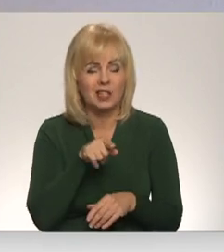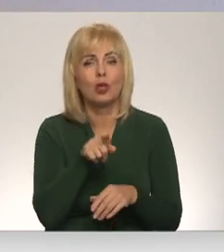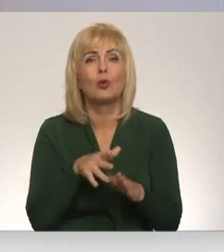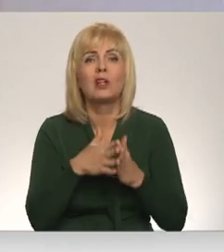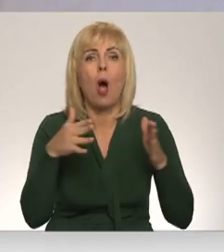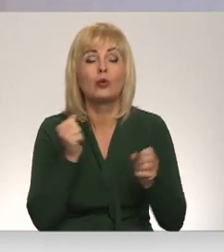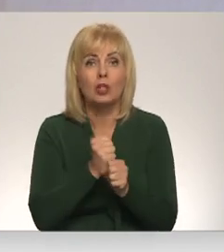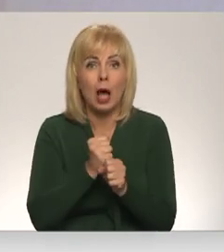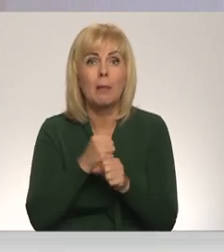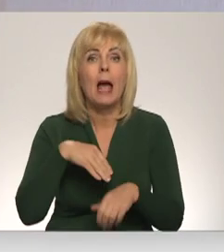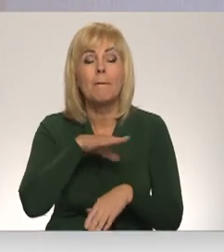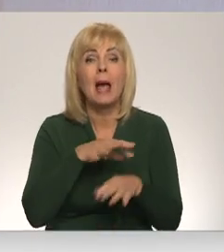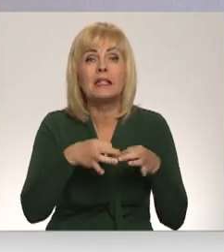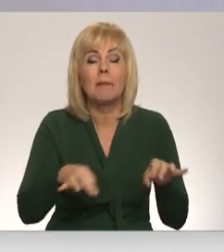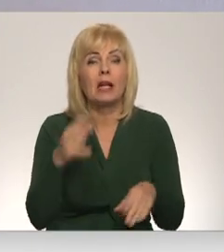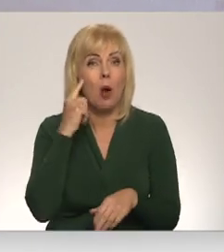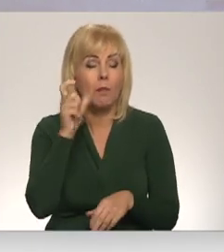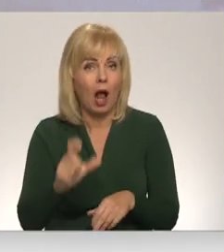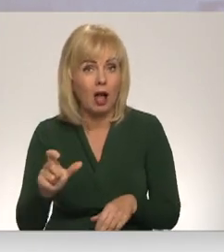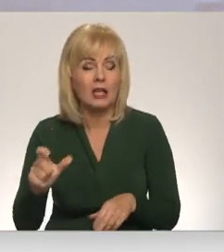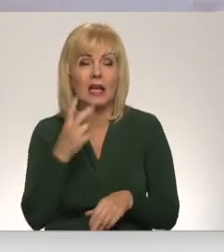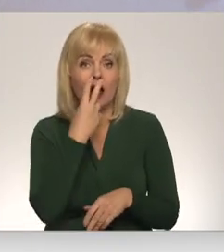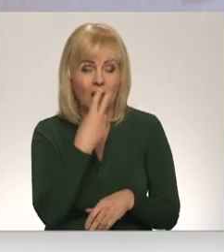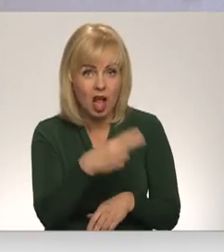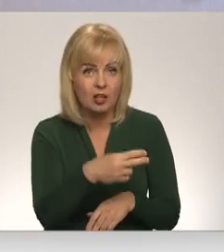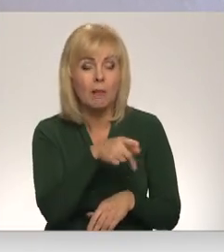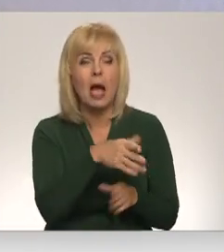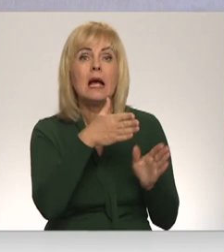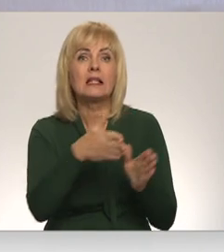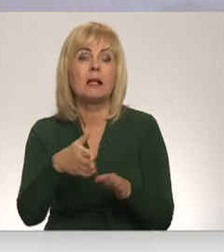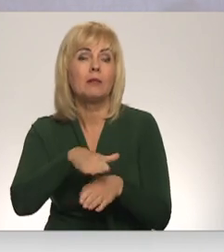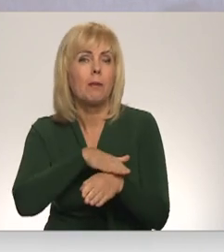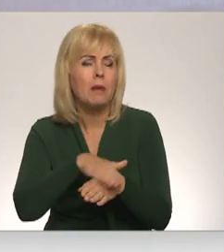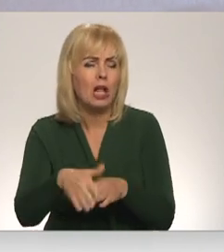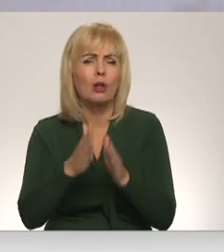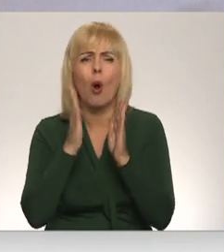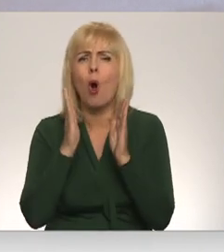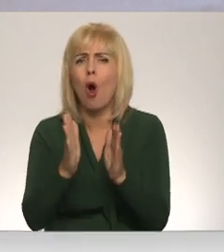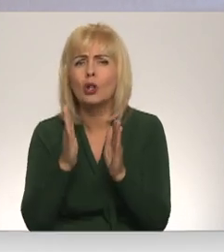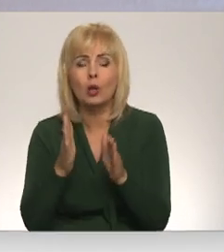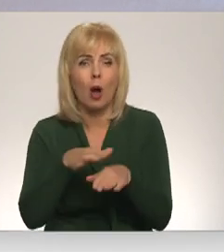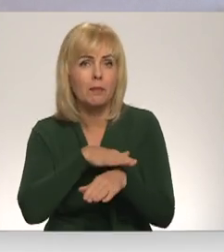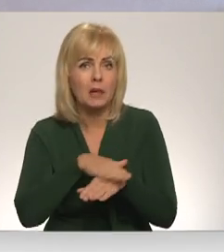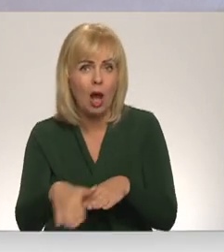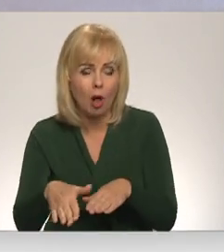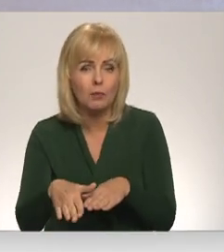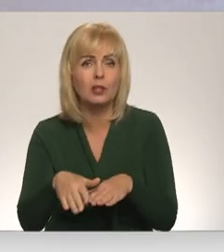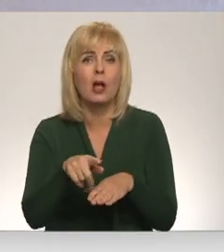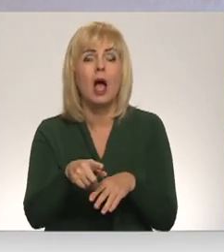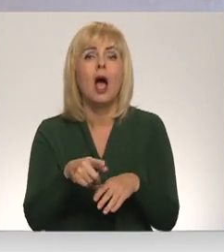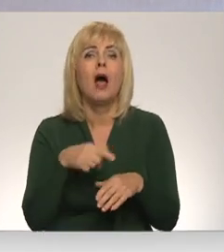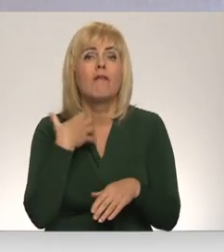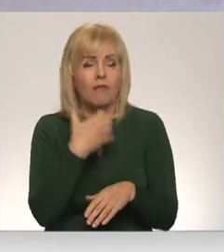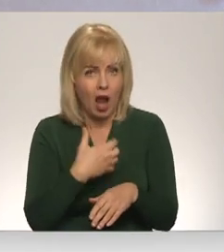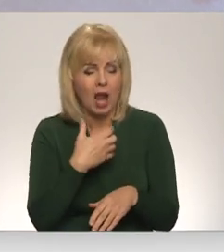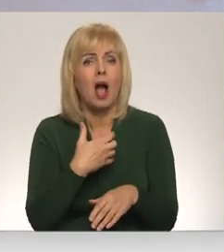ko mēs, tie brīvprātīgi, es domāju, redzējām, tā slimnīca ir pilna, tie koridori ir pilni, un tās rokas liekās